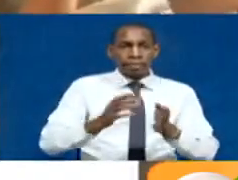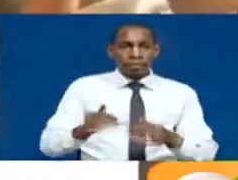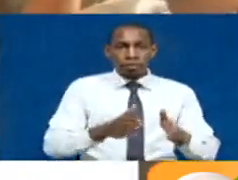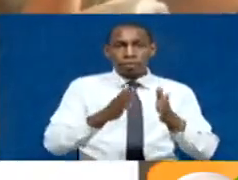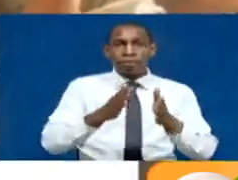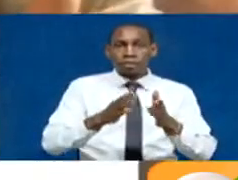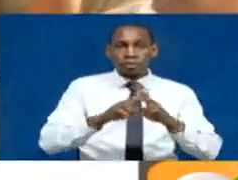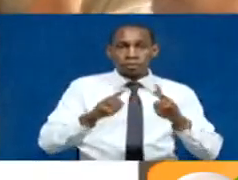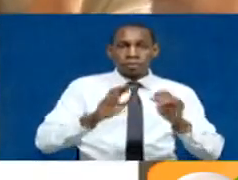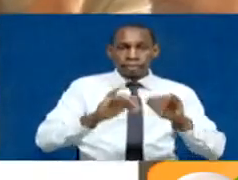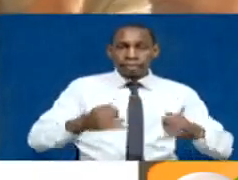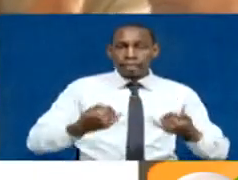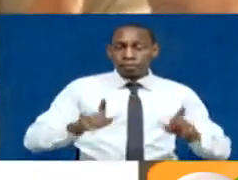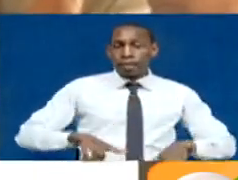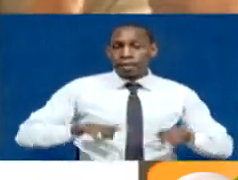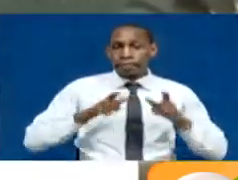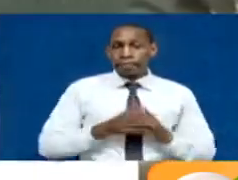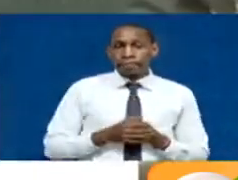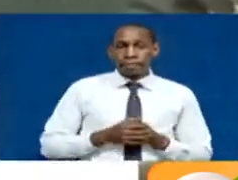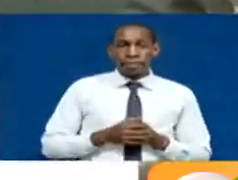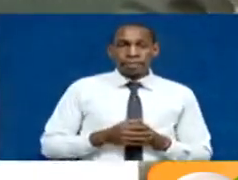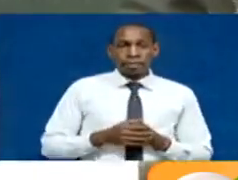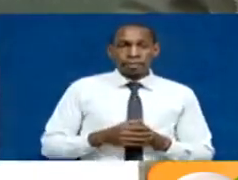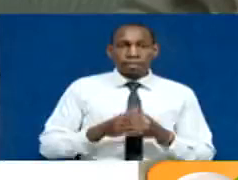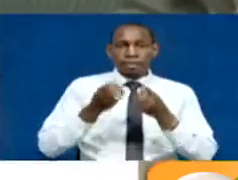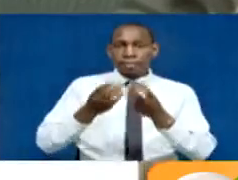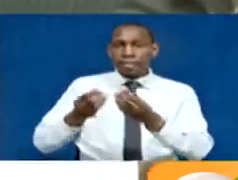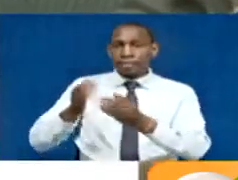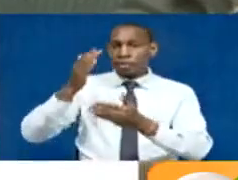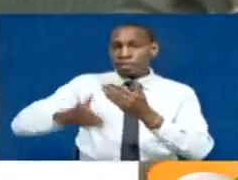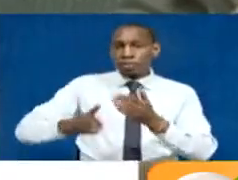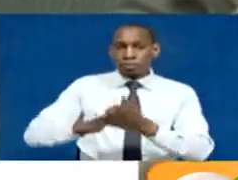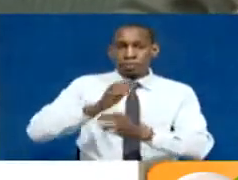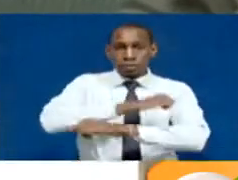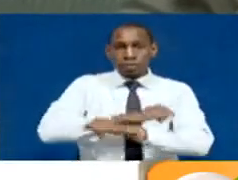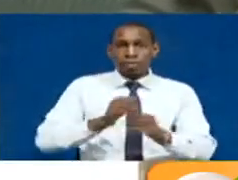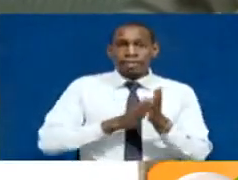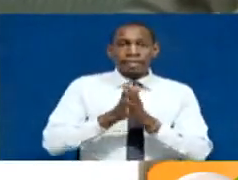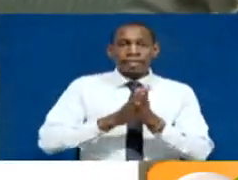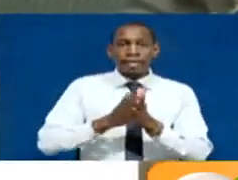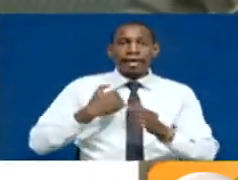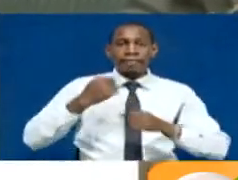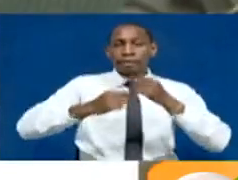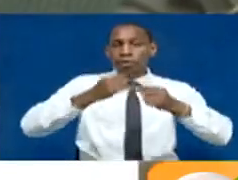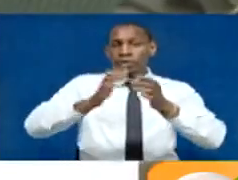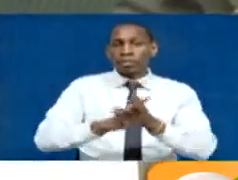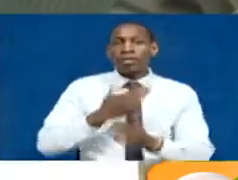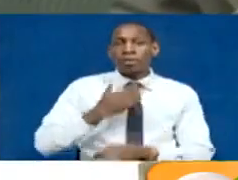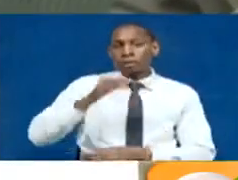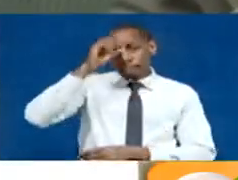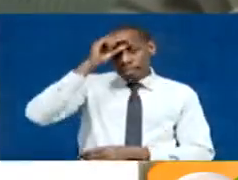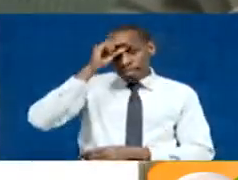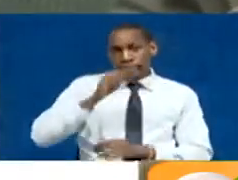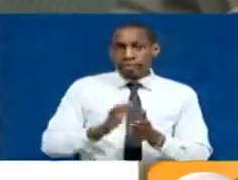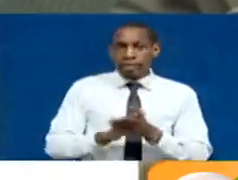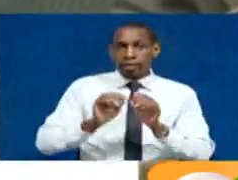ya kufungua kurasa mpya za maisha. Maana wengi tuliachia masomo katikati, lakini tunatamani tuendelee. Kwa hivyo ningependa